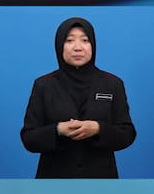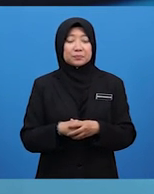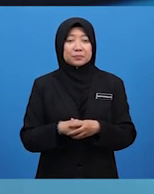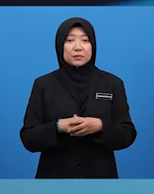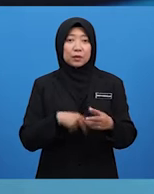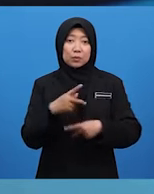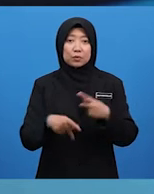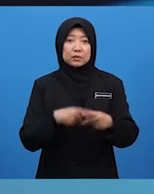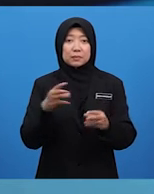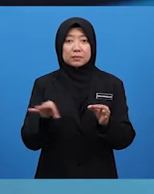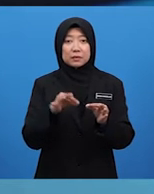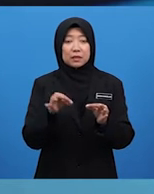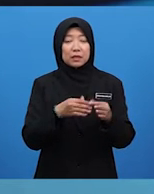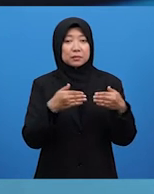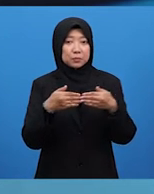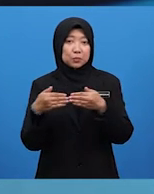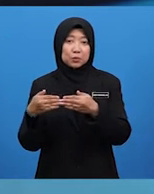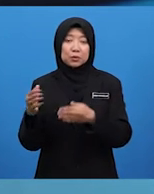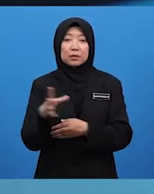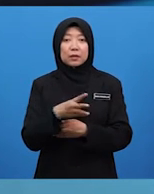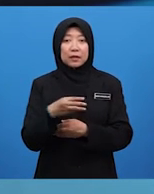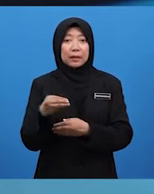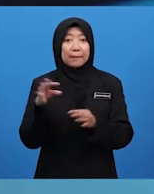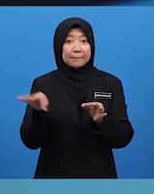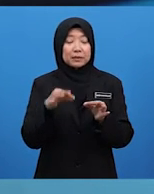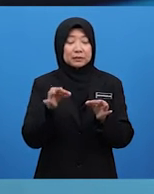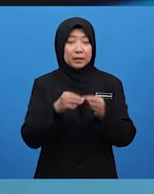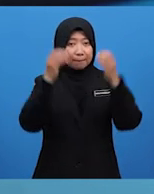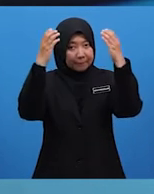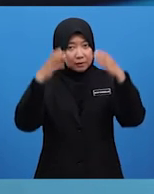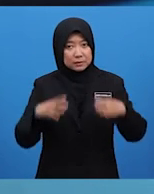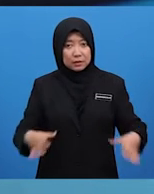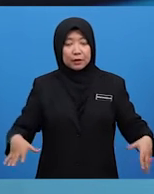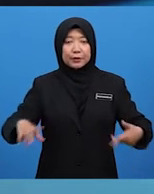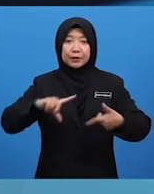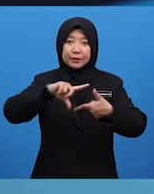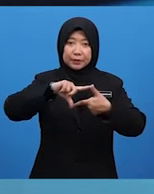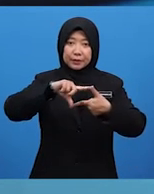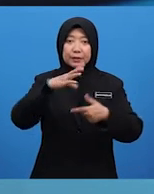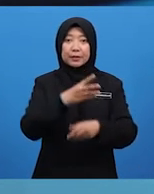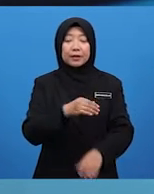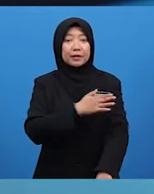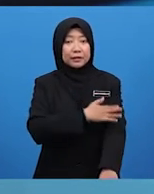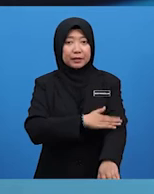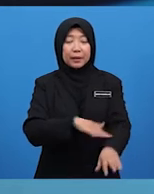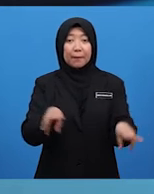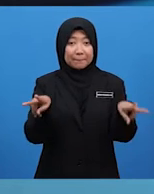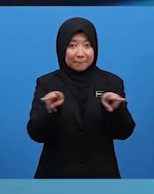Proses menjahit, mencantum dan menjahit pesak, kekek dan lengan